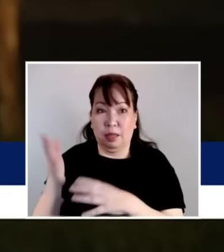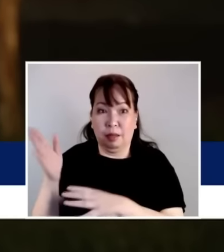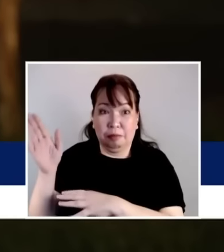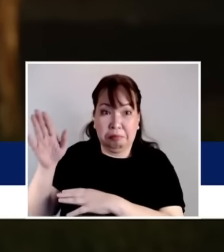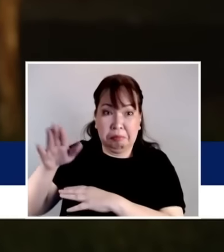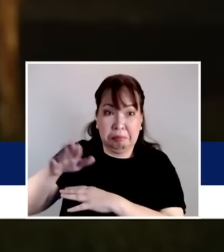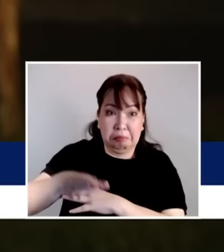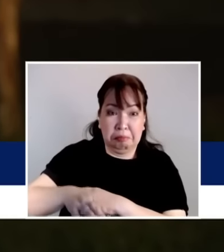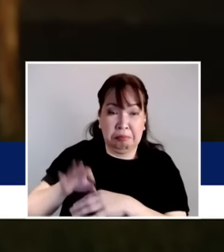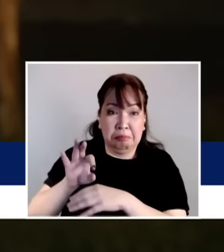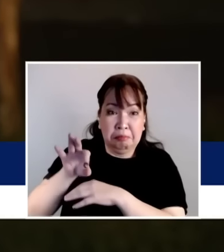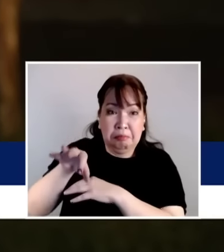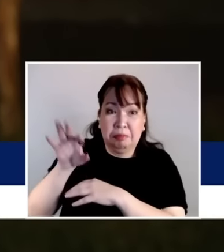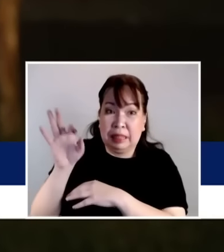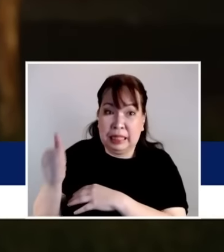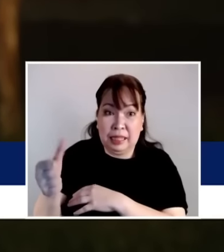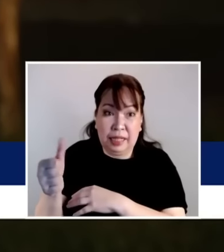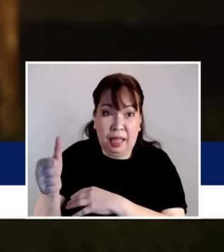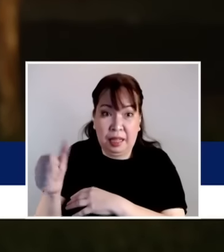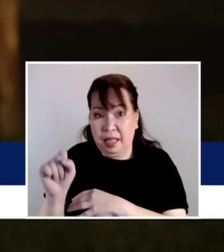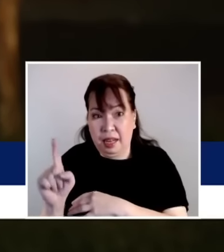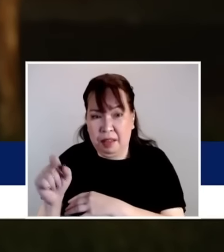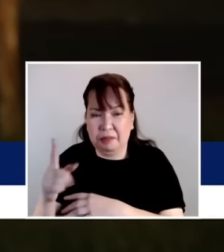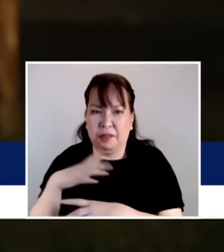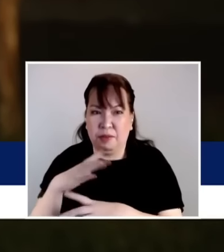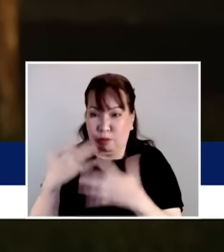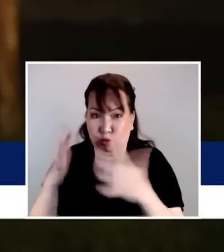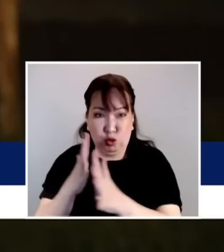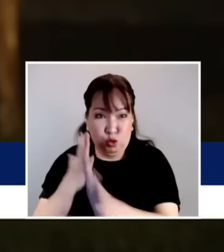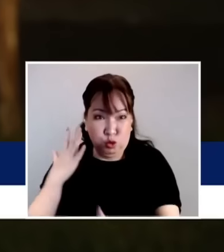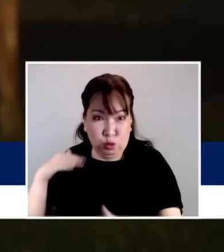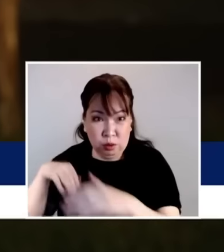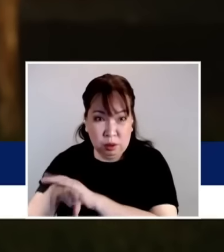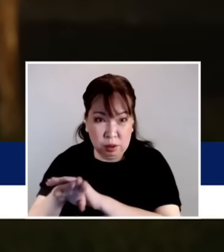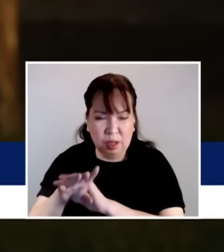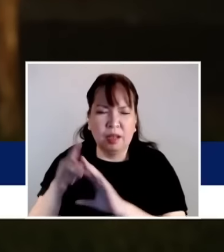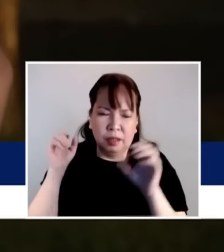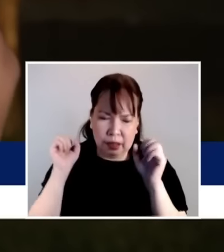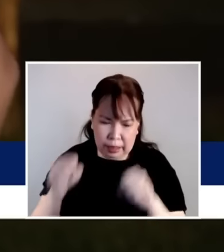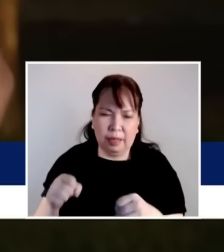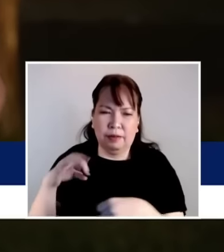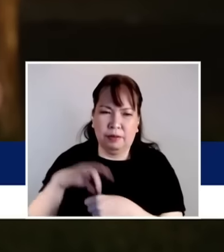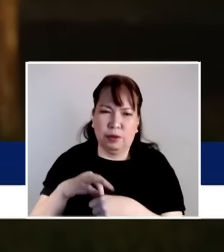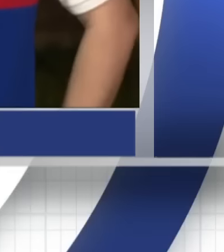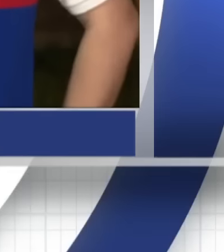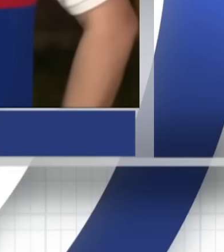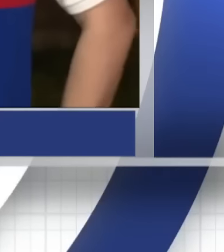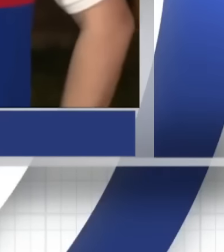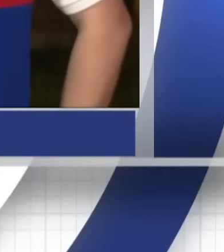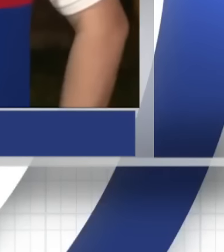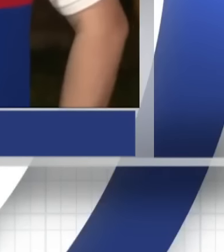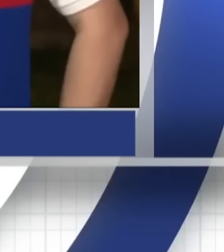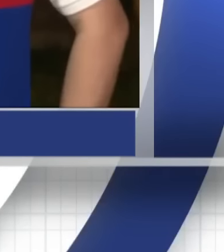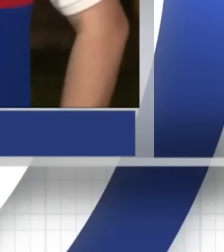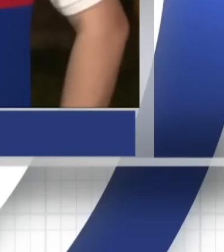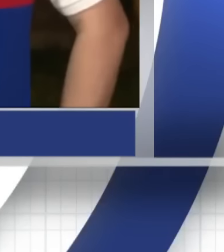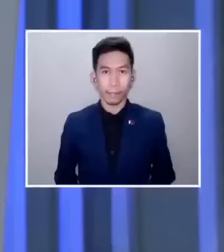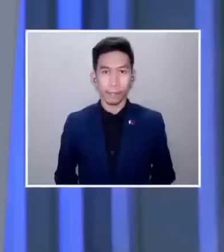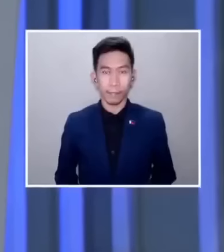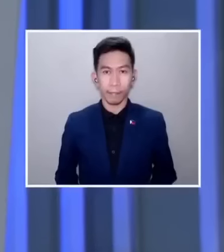11, basta yung mga nakapila na ay papayagan at pwedeng bumoto. Bernadette. Maraming salamat sa iyo, Jeff